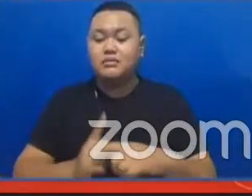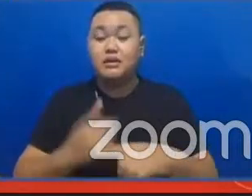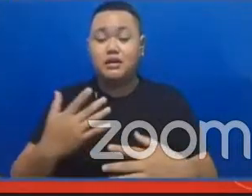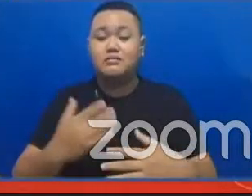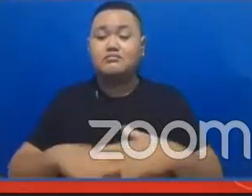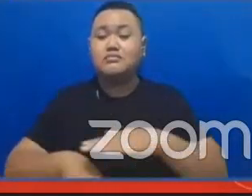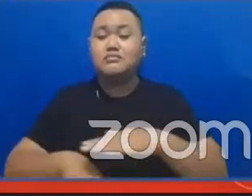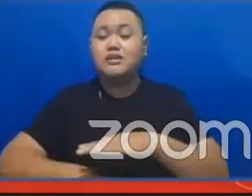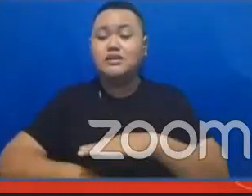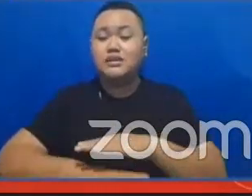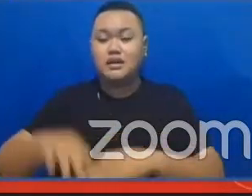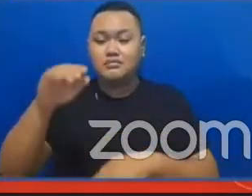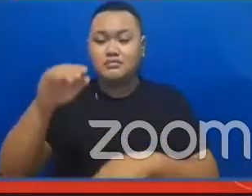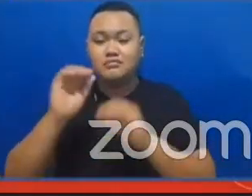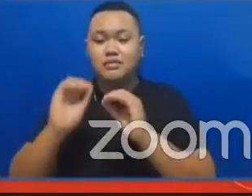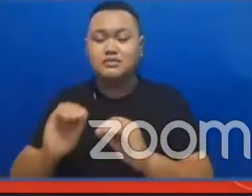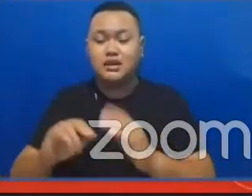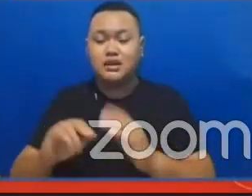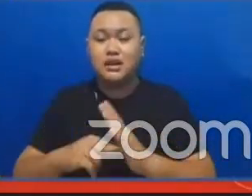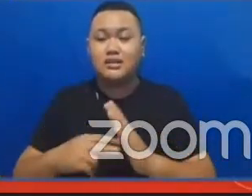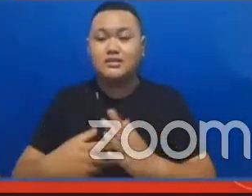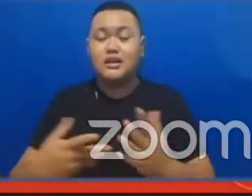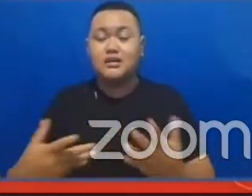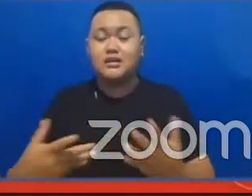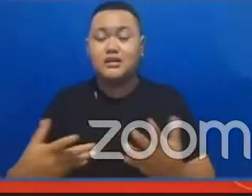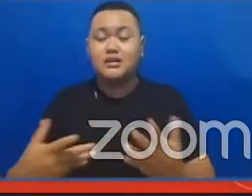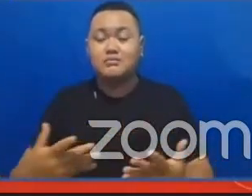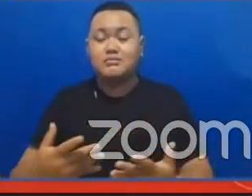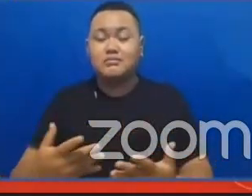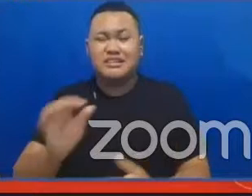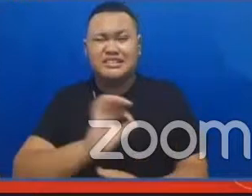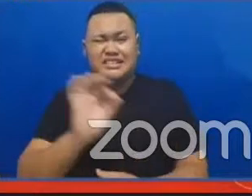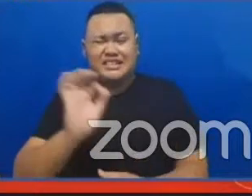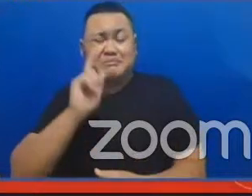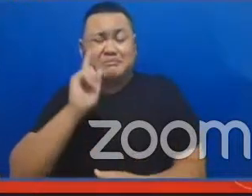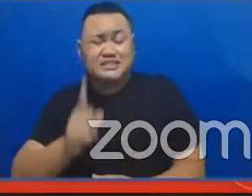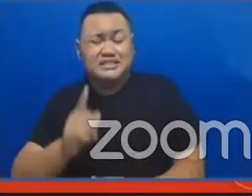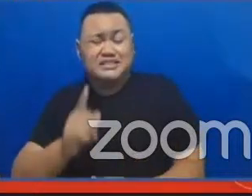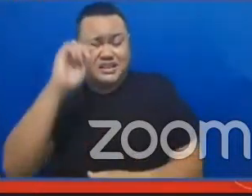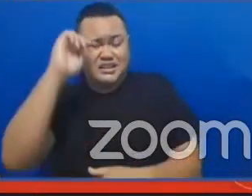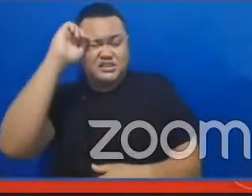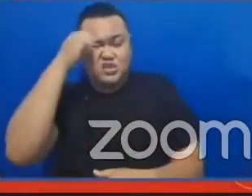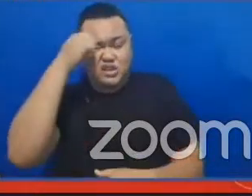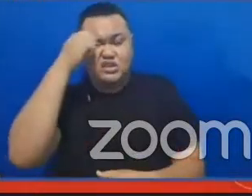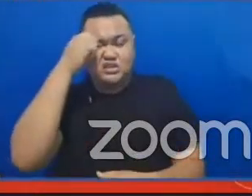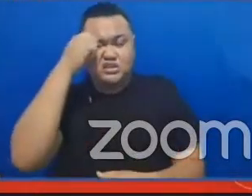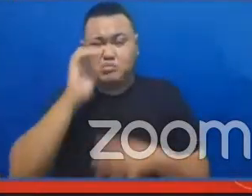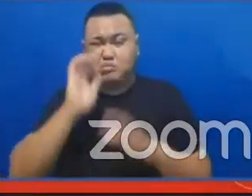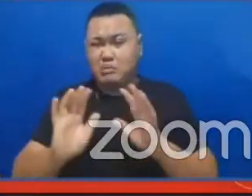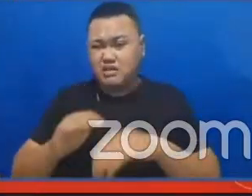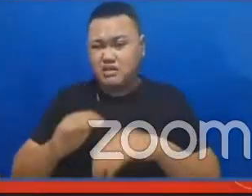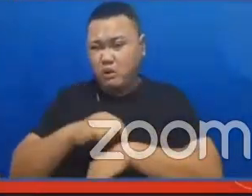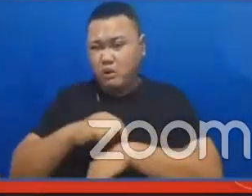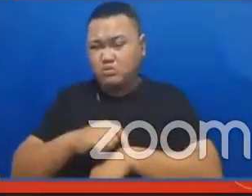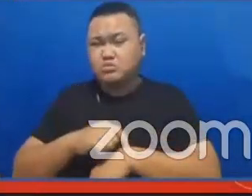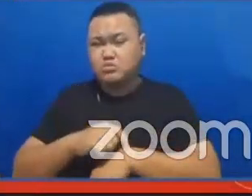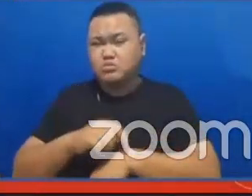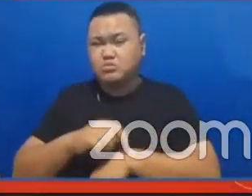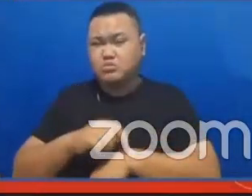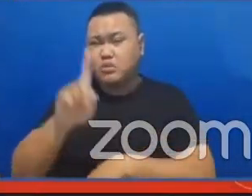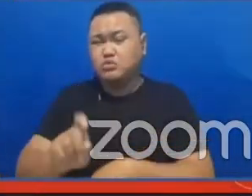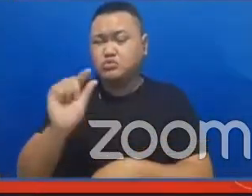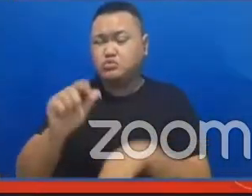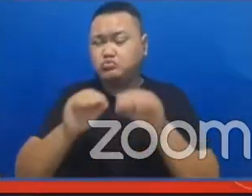bahan ajarnya itu agak memiliki kesulitan dan itu pasti banyak waktu yang digunakan